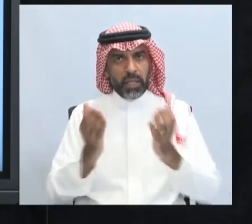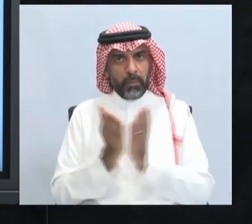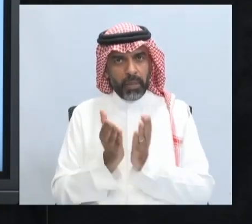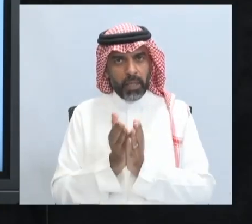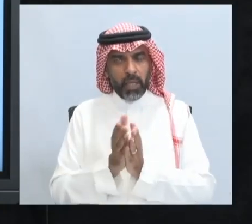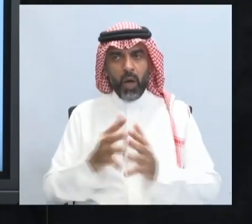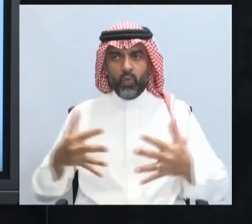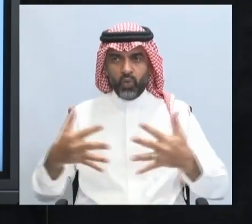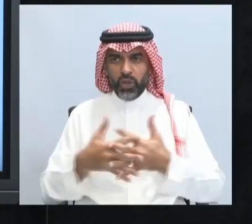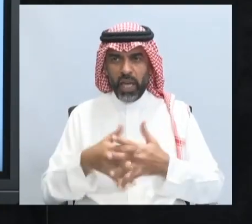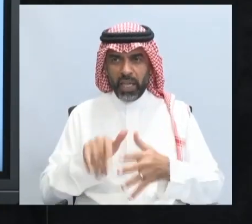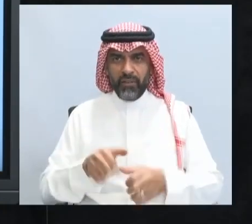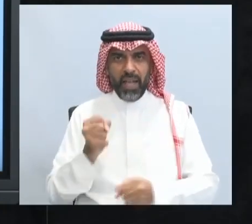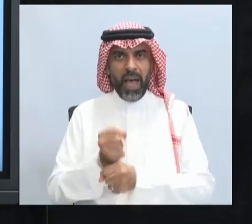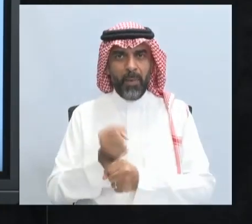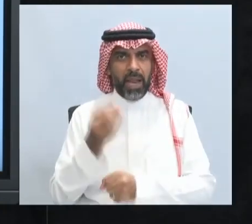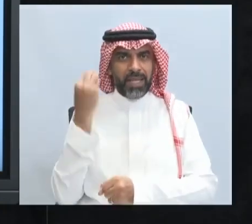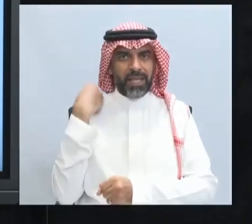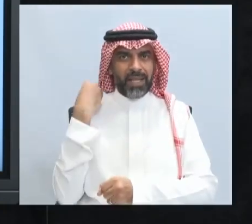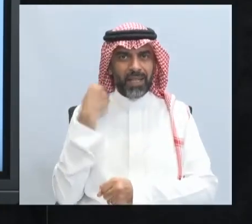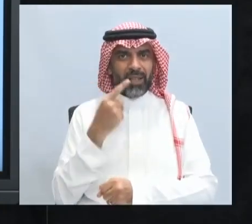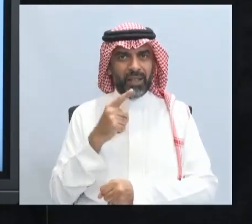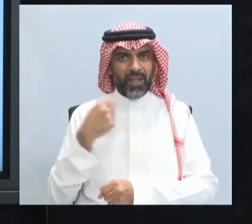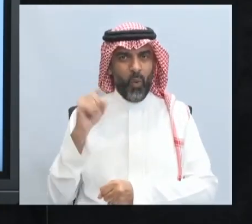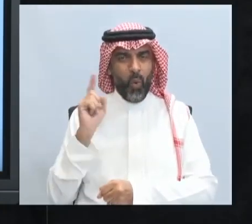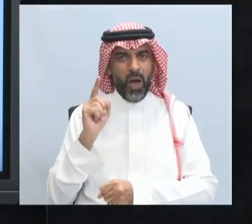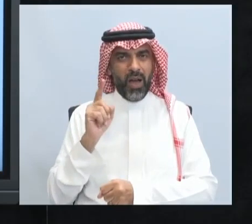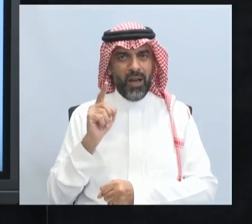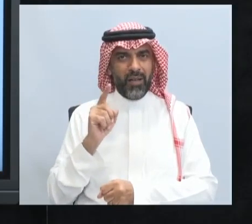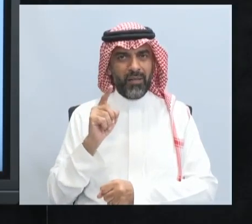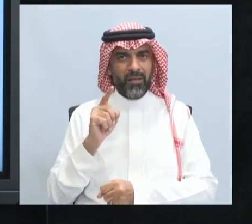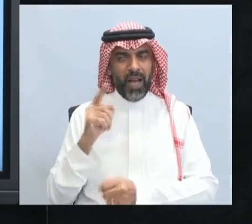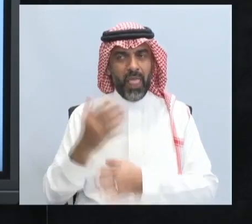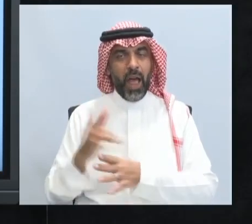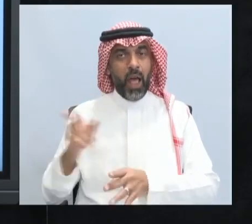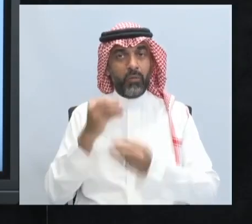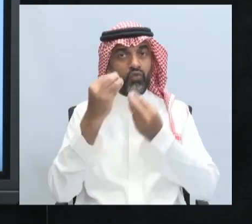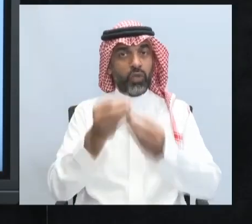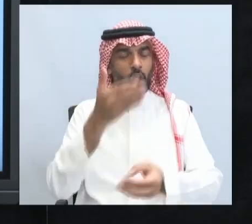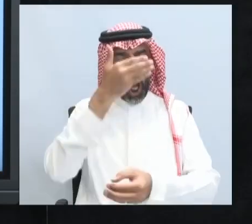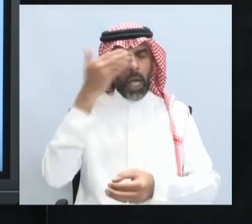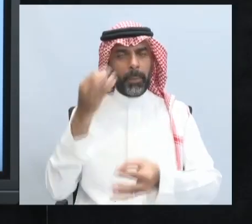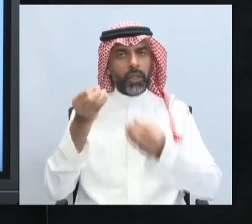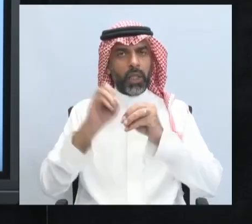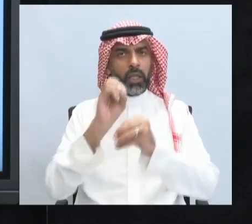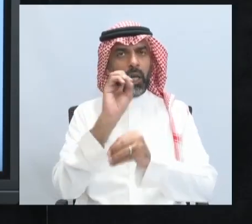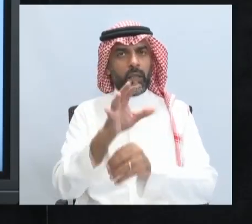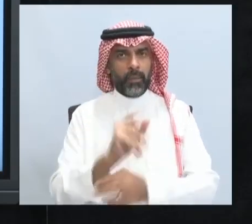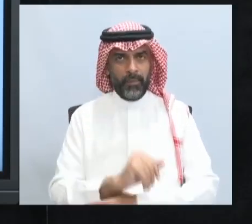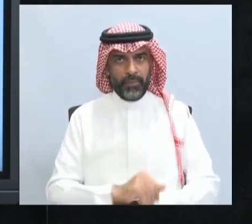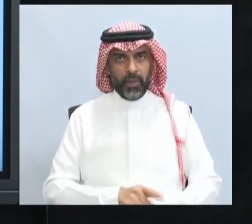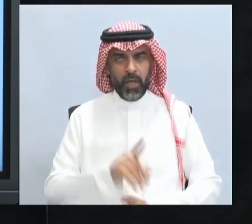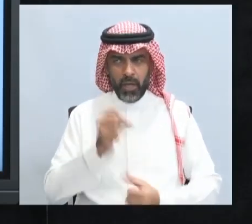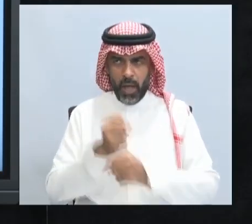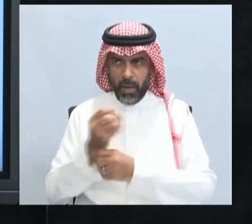مع في التطوع والان لدينا ايضا ساعات في التطوع لابد ان نوظفها في تطوير مهاراتنا نعمل مع الاداره